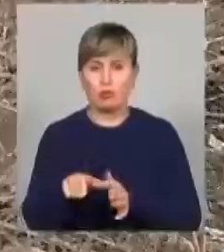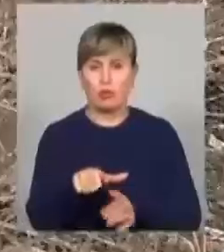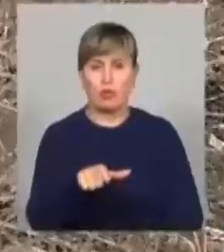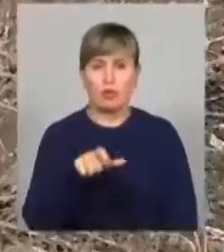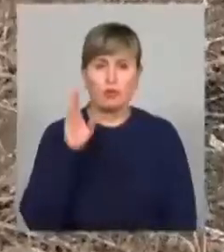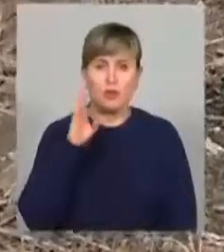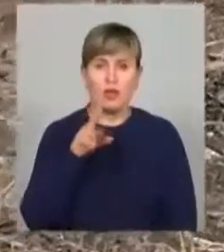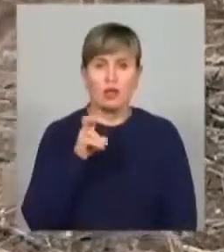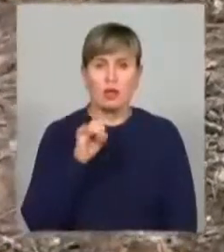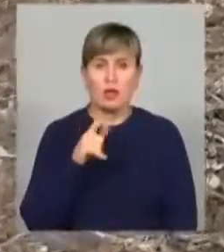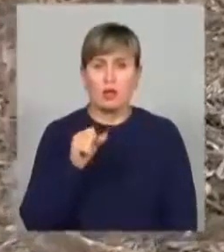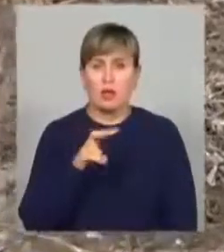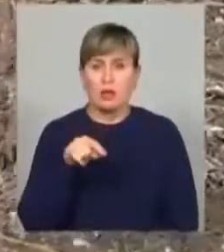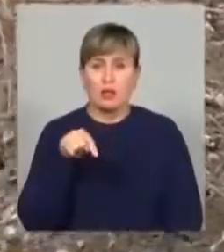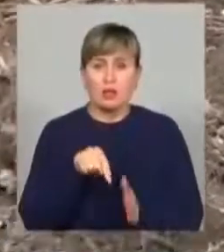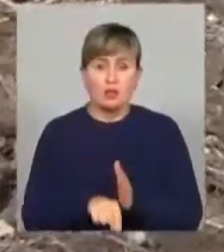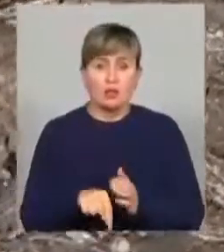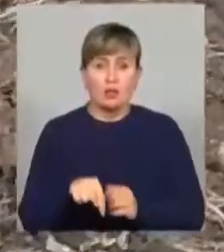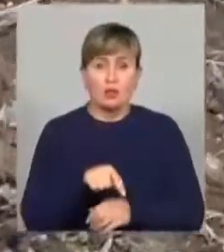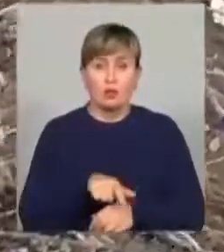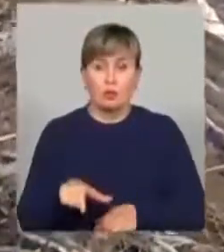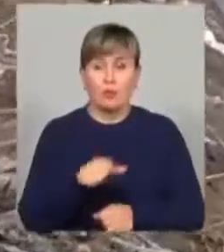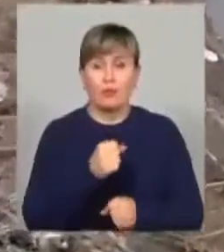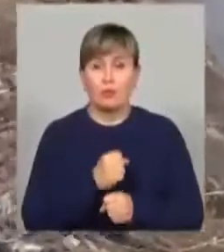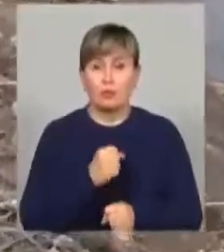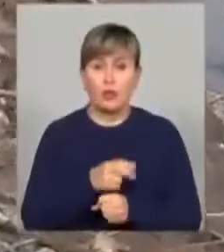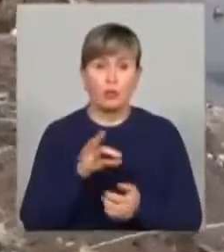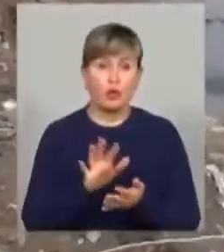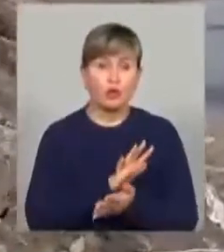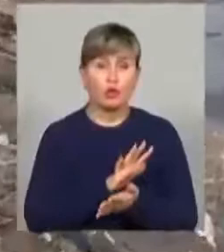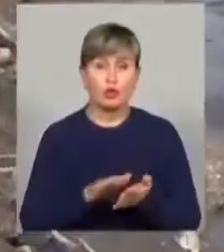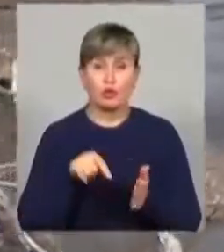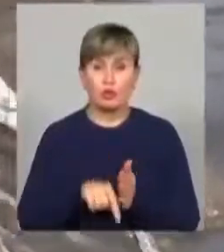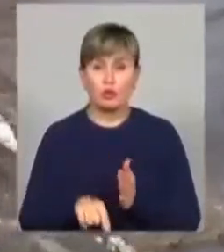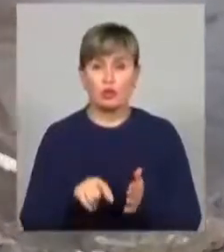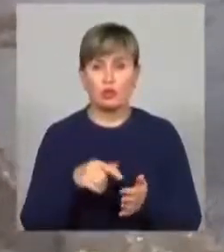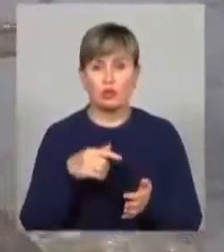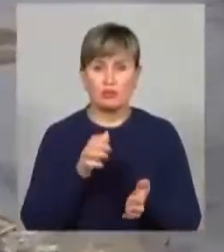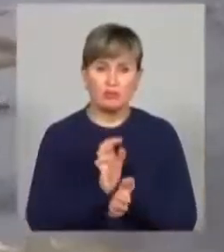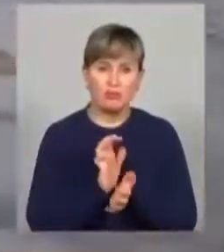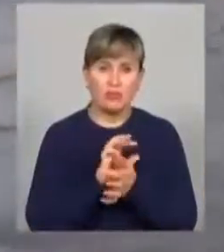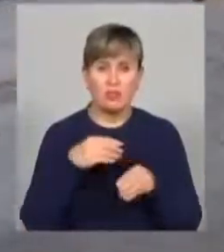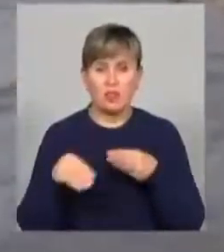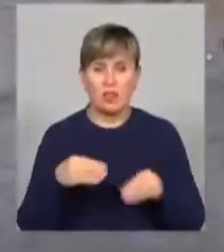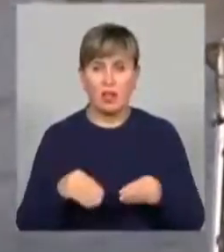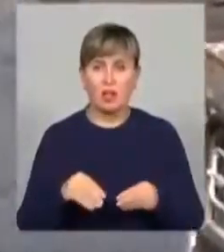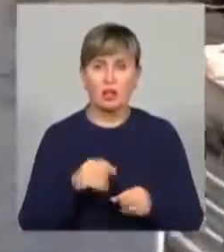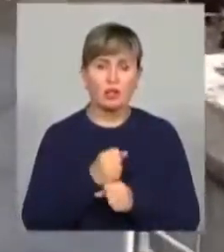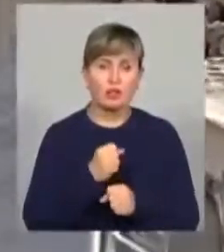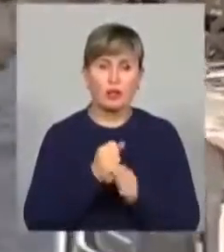здесь на участки вдоль реки 2 работы по очищению от наледи и твердо бытовых отходов осуществляют